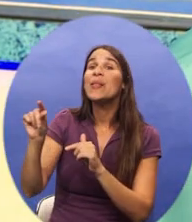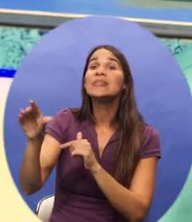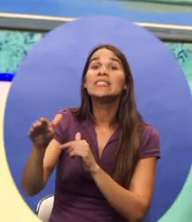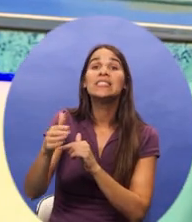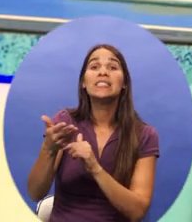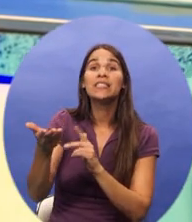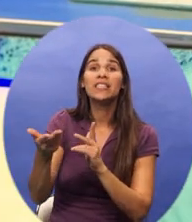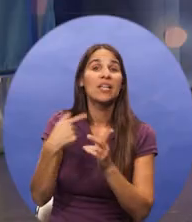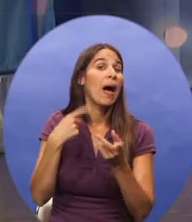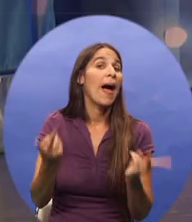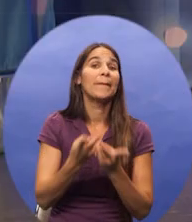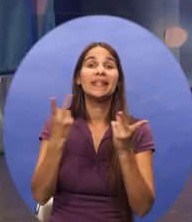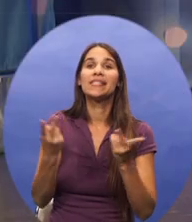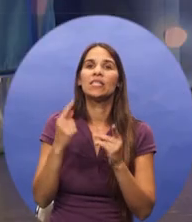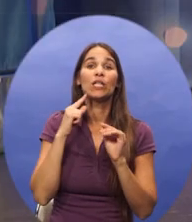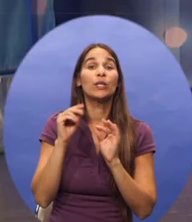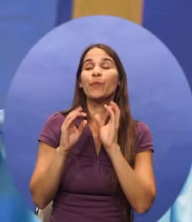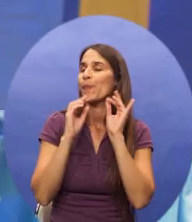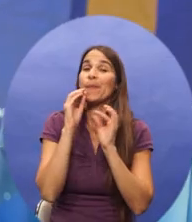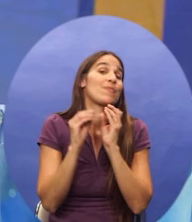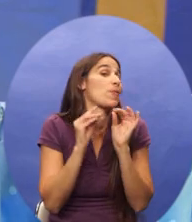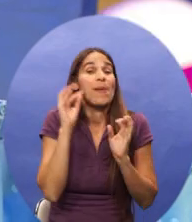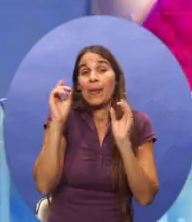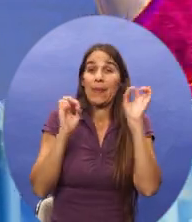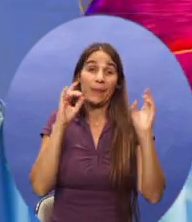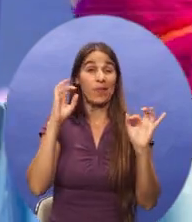לוס פיטיטוס! אני הולך לחפש את לוס